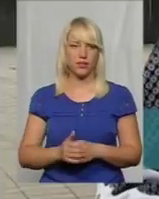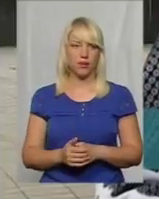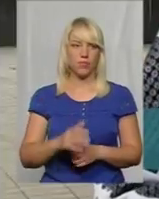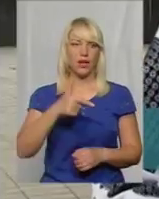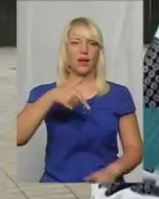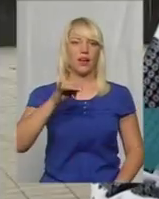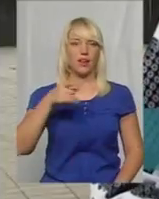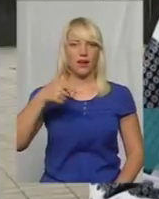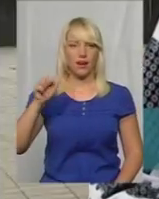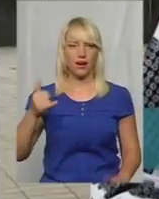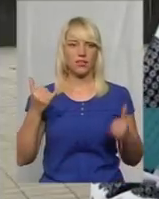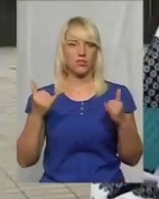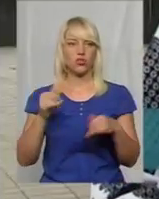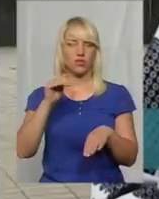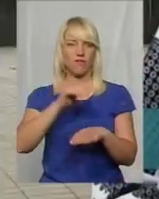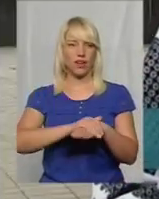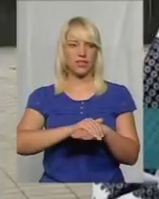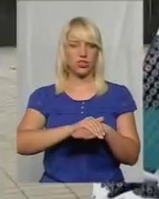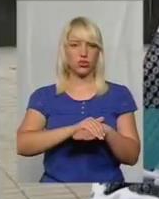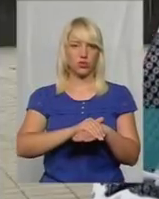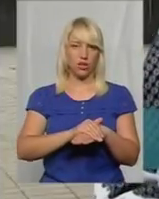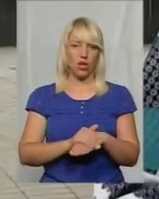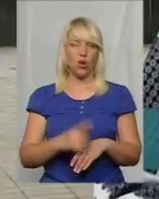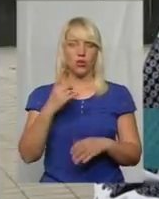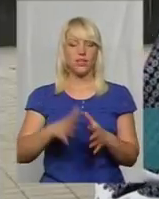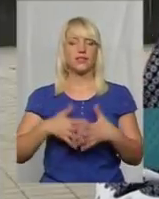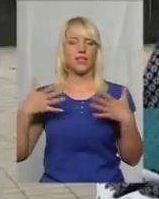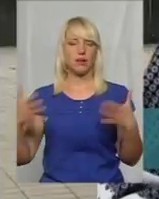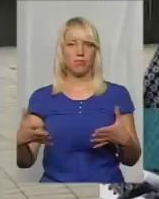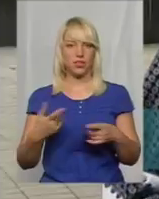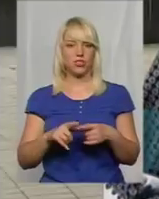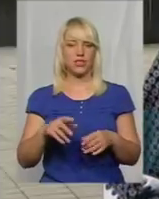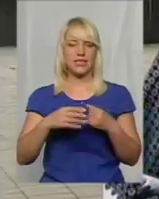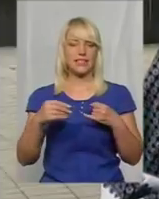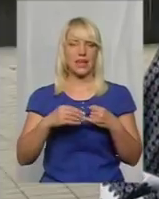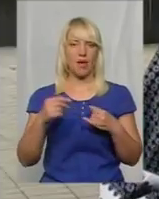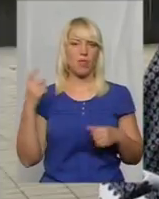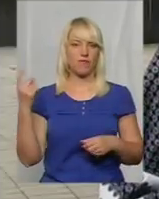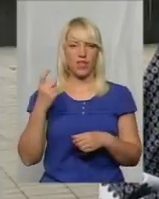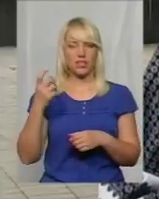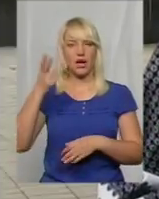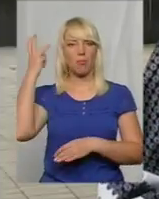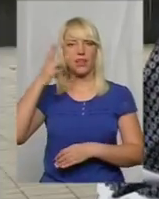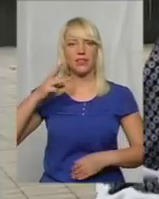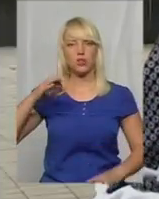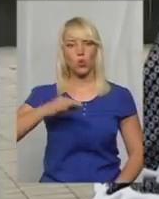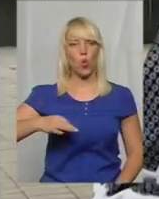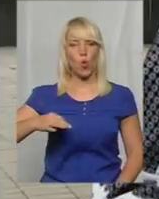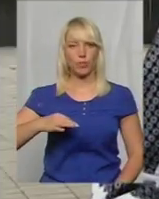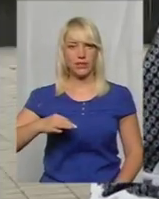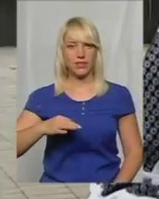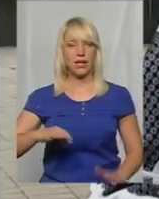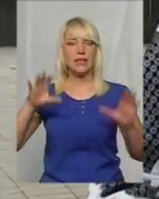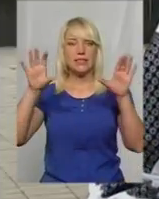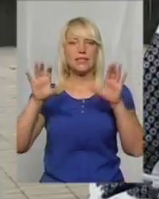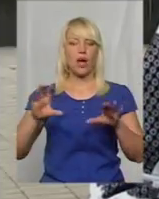Олександр Герега сьогодні фактично один з найбільших, якщо не найбільших землевласників у Хмельницькій області. Закону